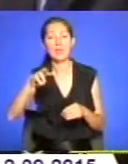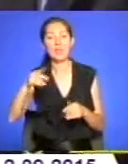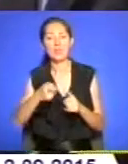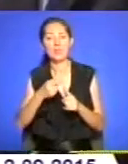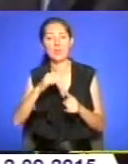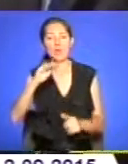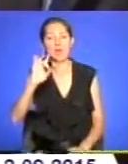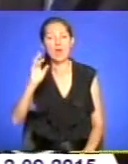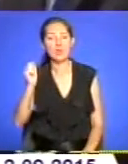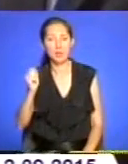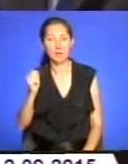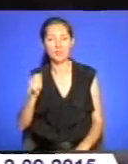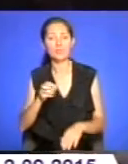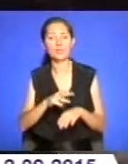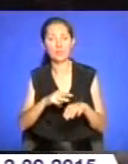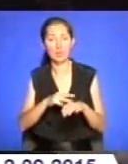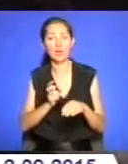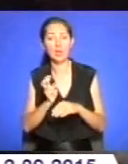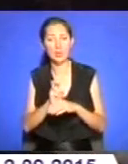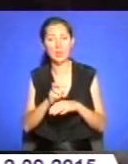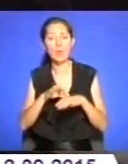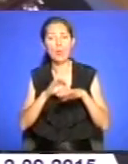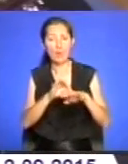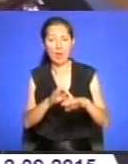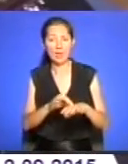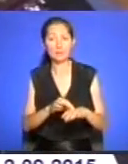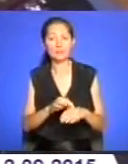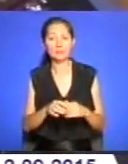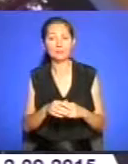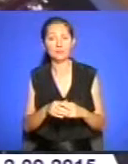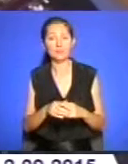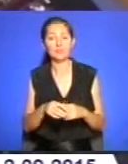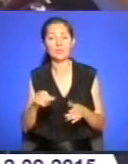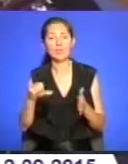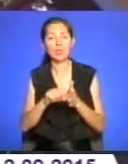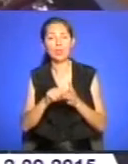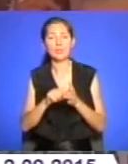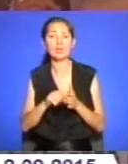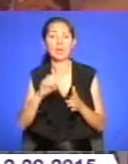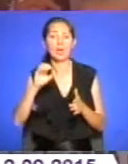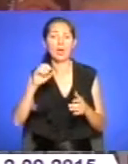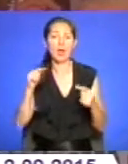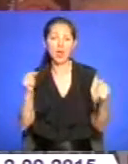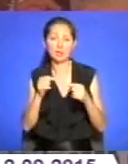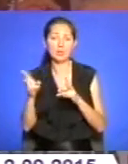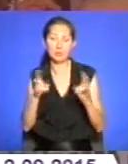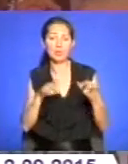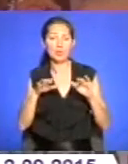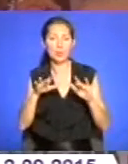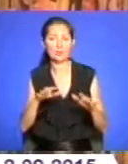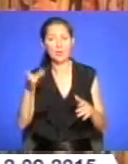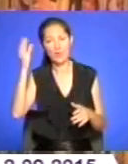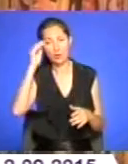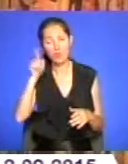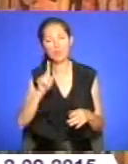музеї обласного управління внутрішніх справ, а провели його тернопільські правоохоронці, учасники антитерористичної операції. Враховуючи те, що